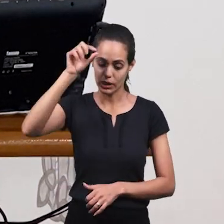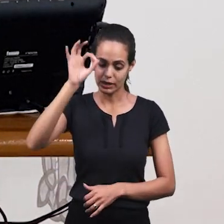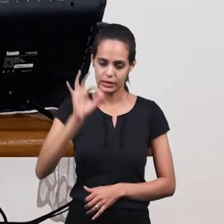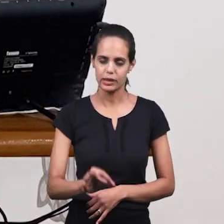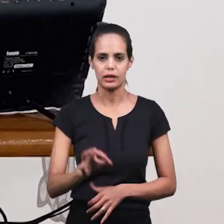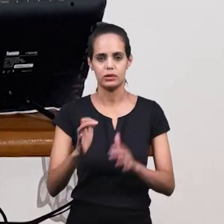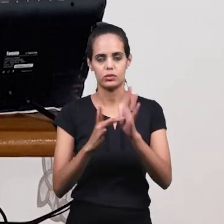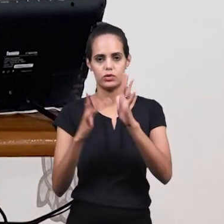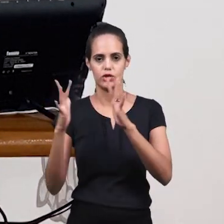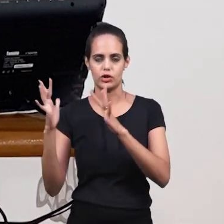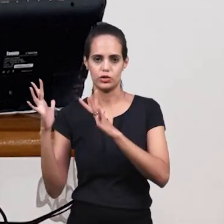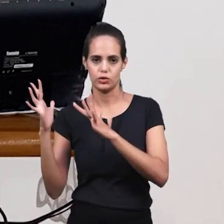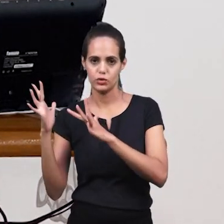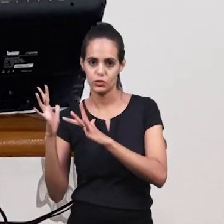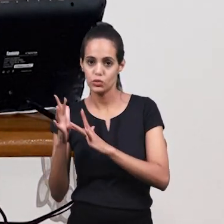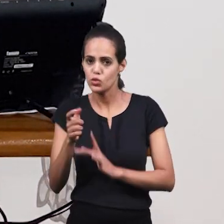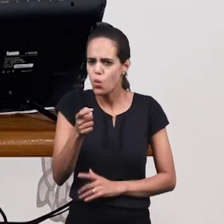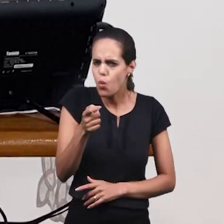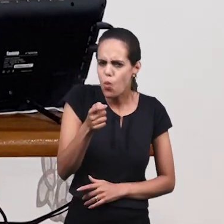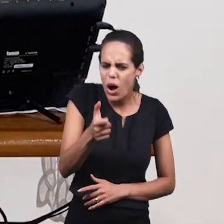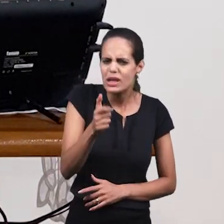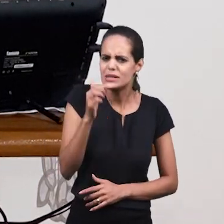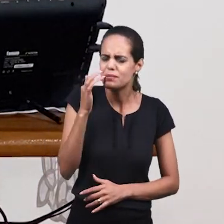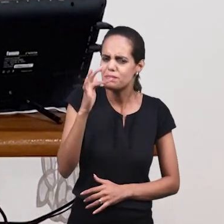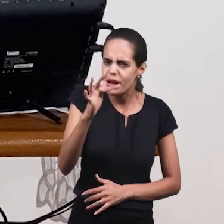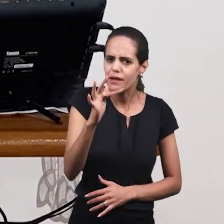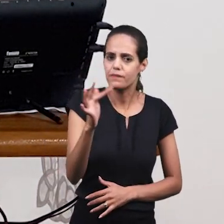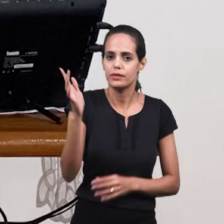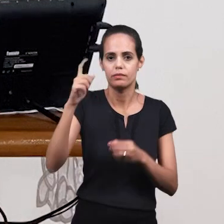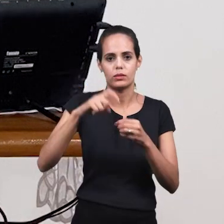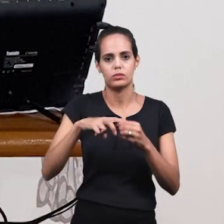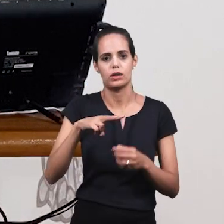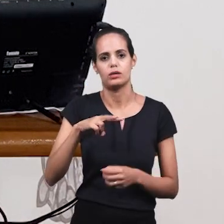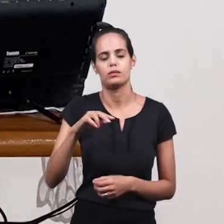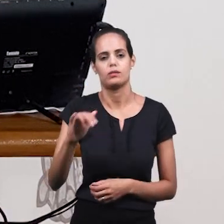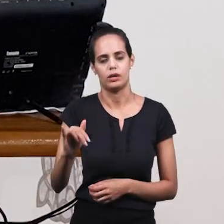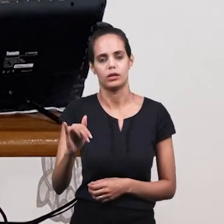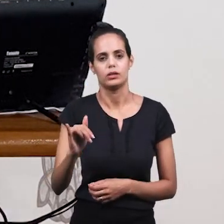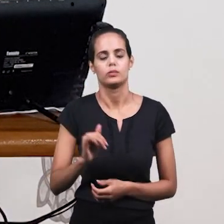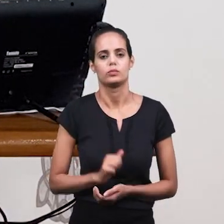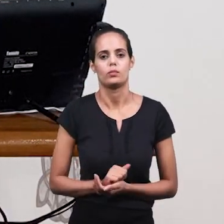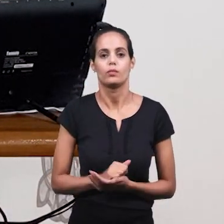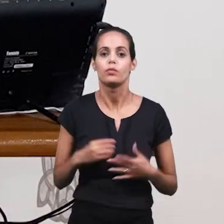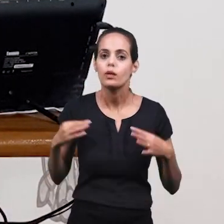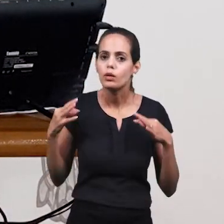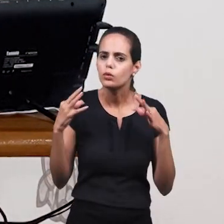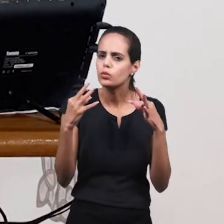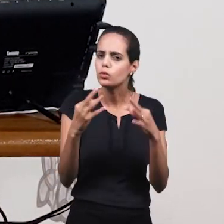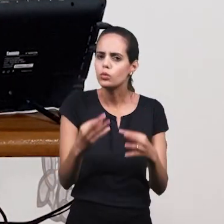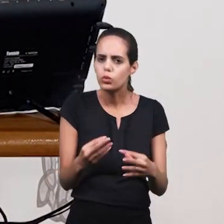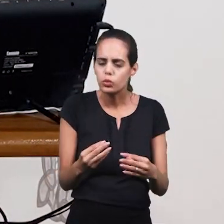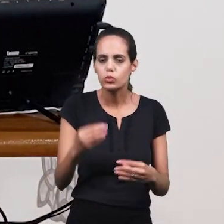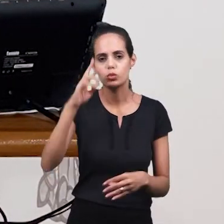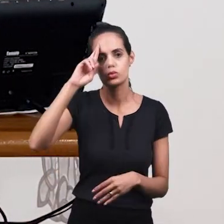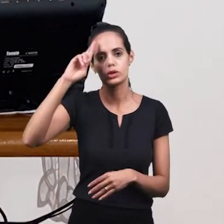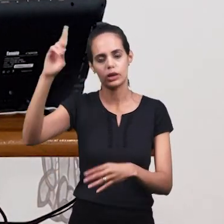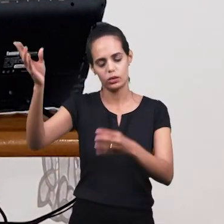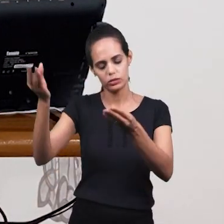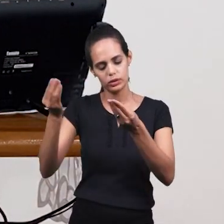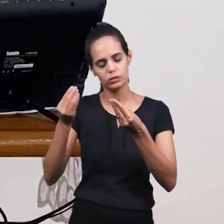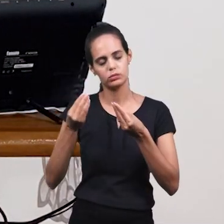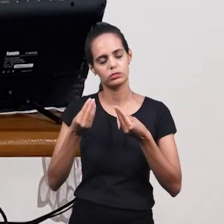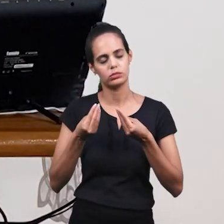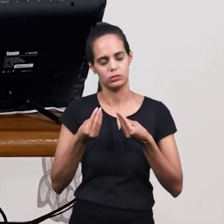le Seigneur, il est préoccupé avec nous. Il nous donne toute la ressource spirituelle